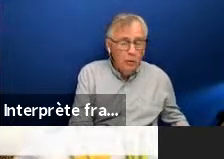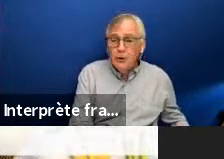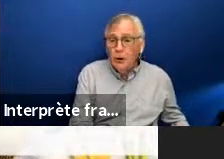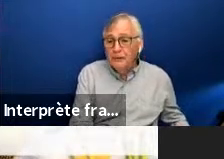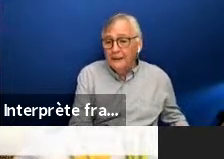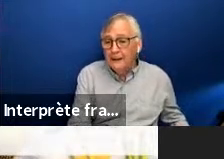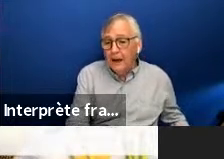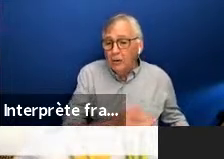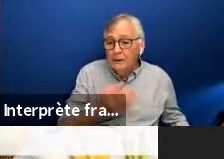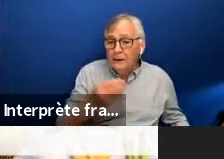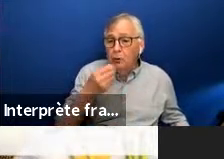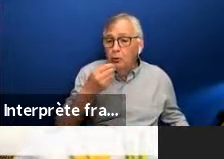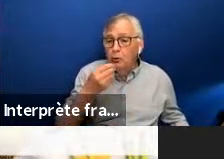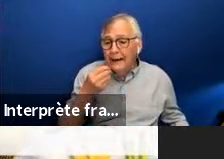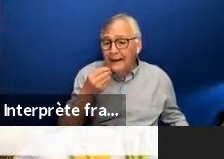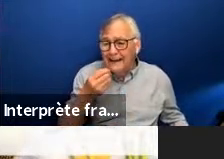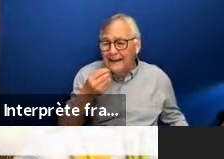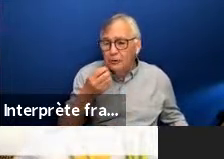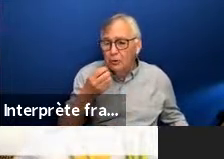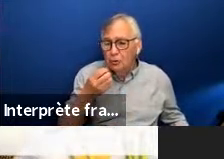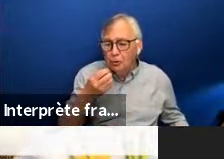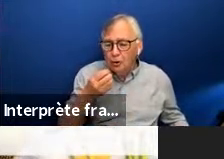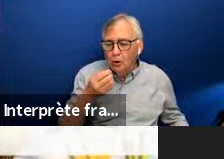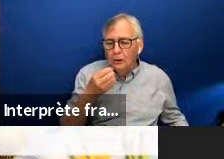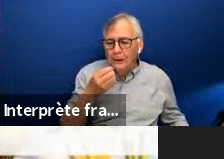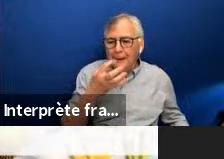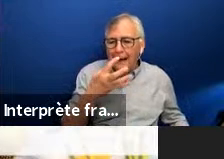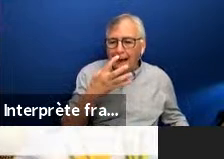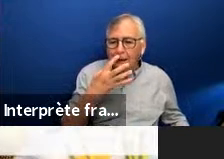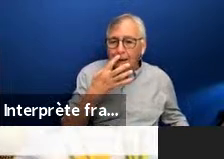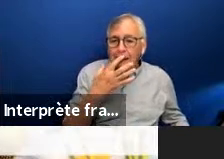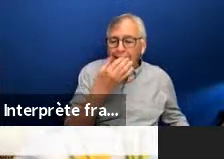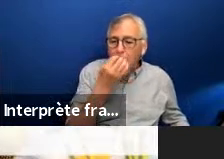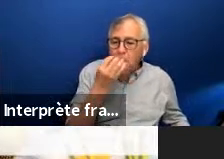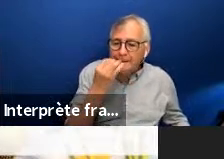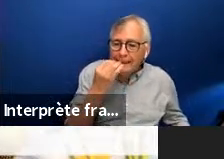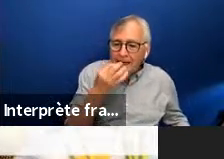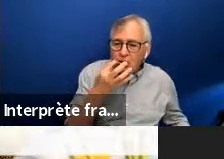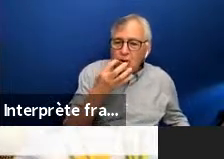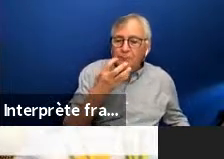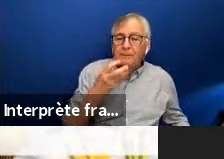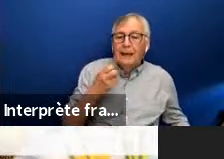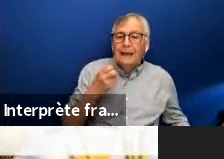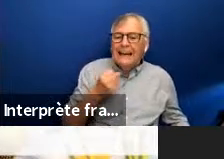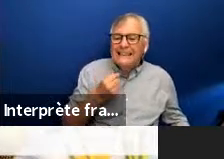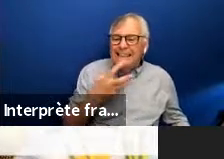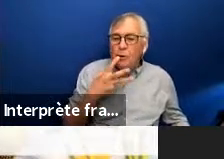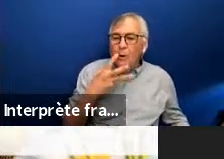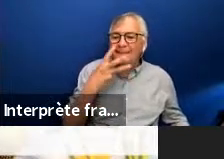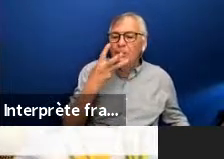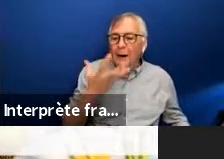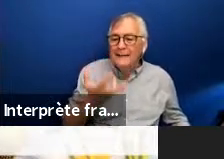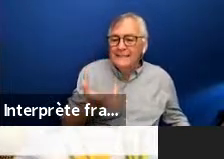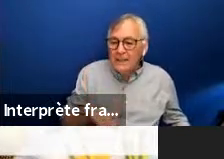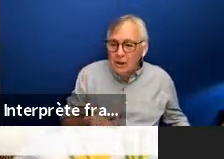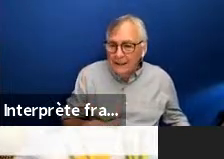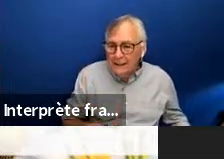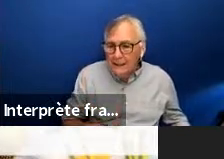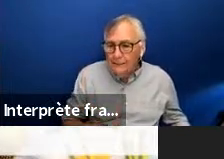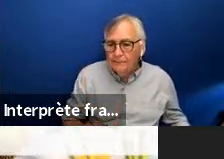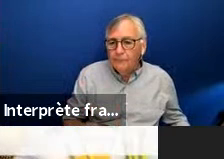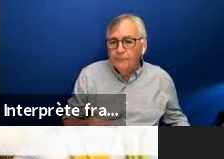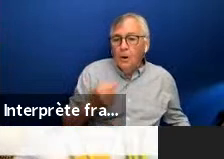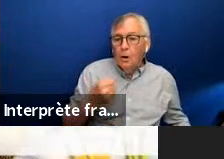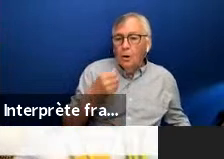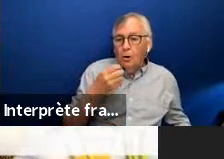il y a plusieurs facteurs qui peuvent nuire à la lecture labiale. Les moustaches, l'articulation